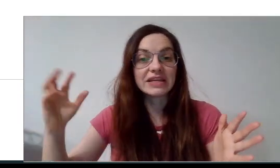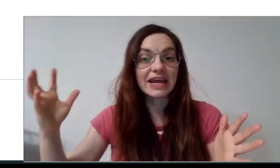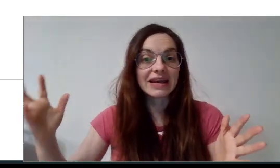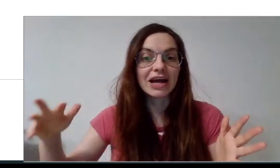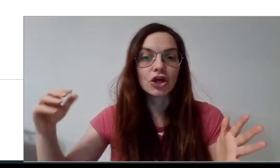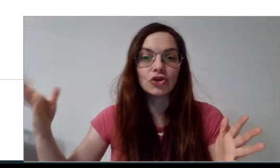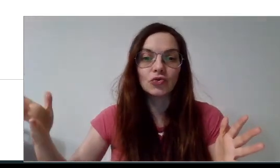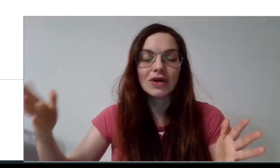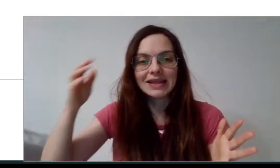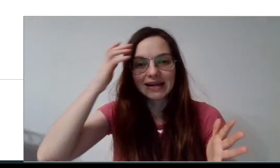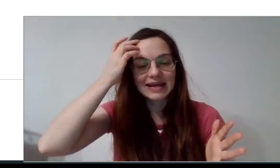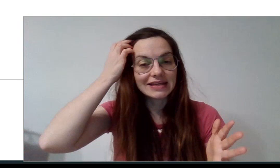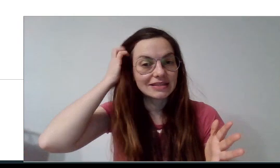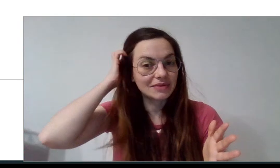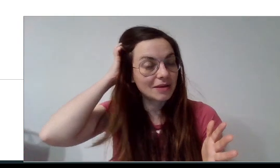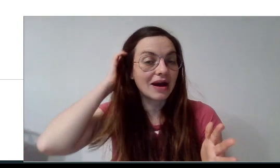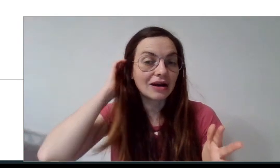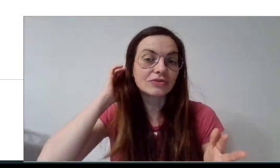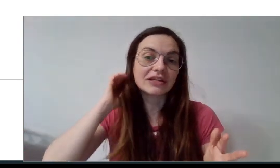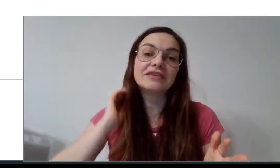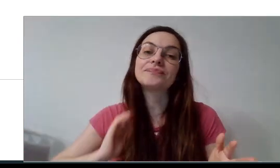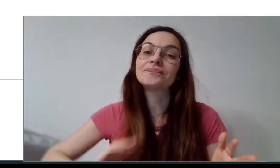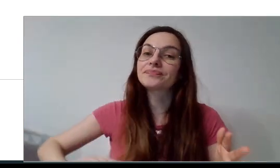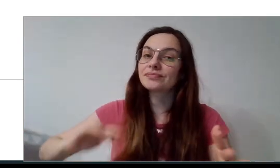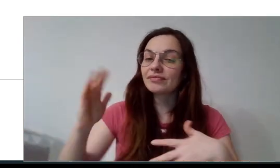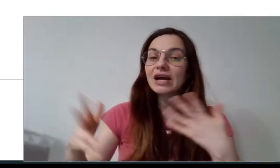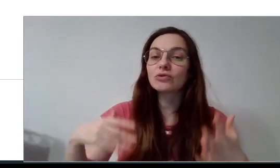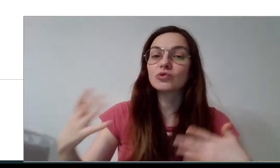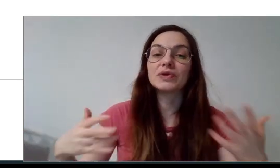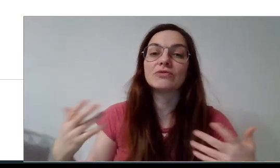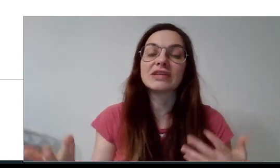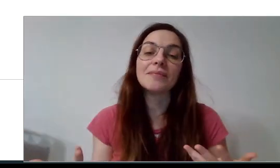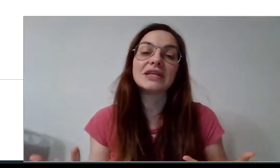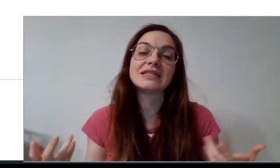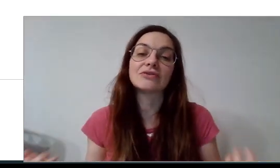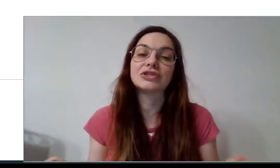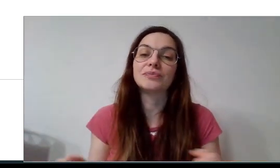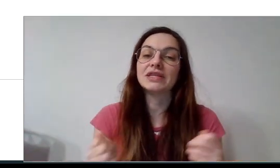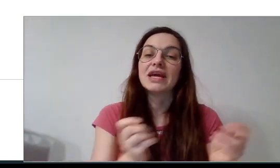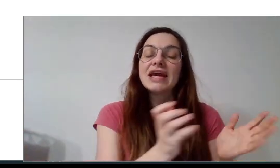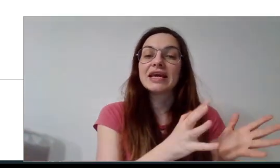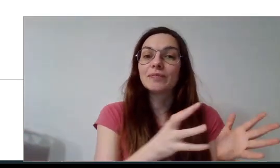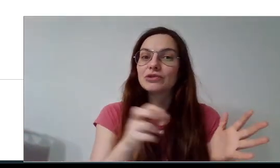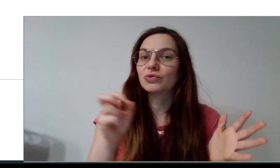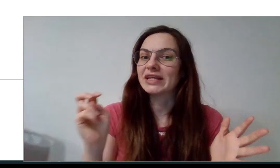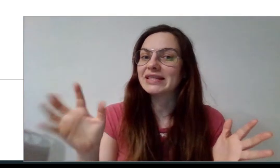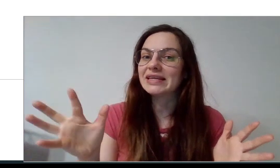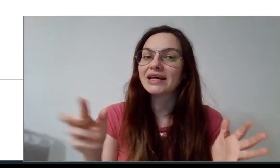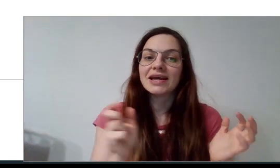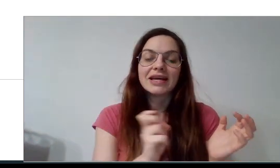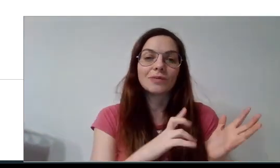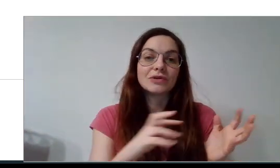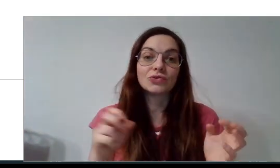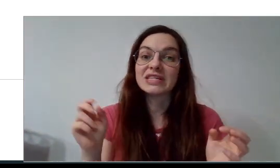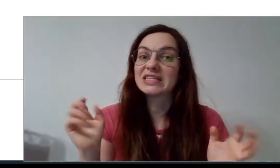tebe, njega, nju. Dakle, iza nam treba akuzativ, ako su u pitanju zamjenice, onda će biti ich besuche